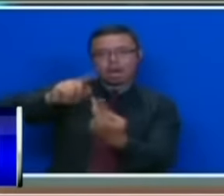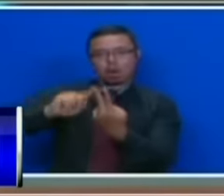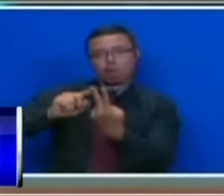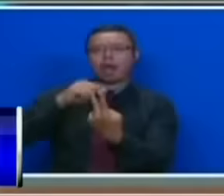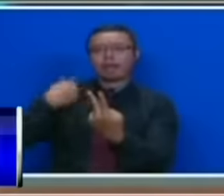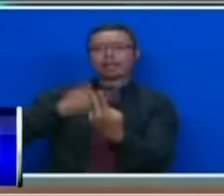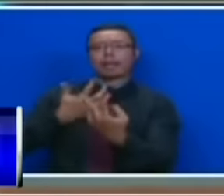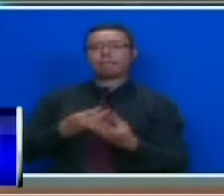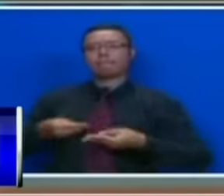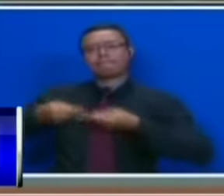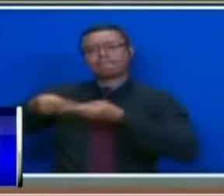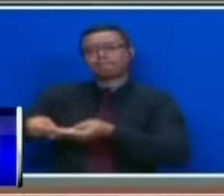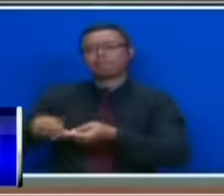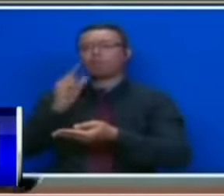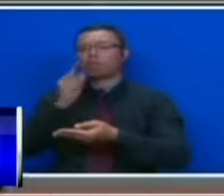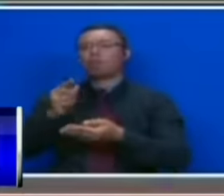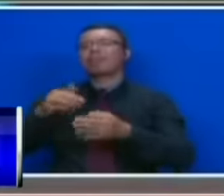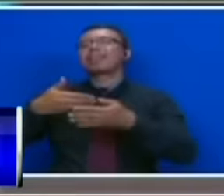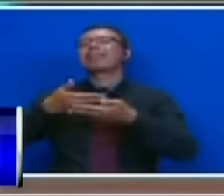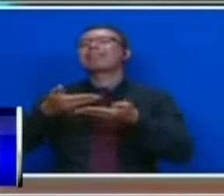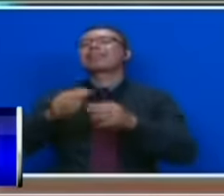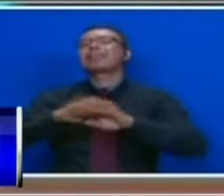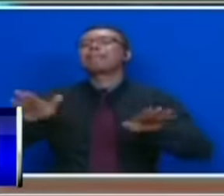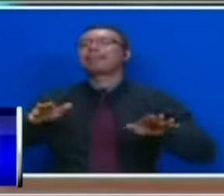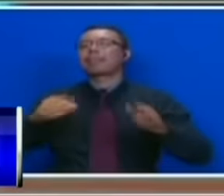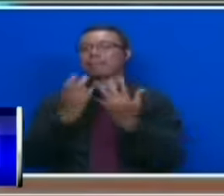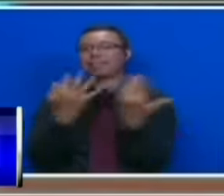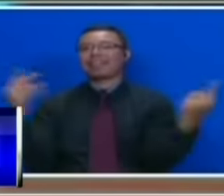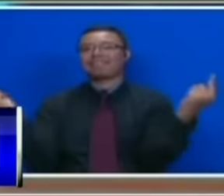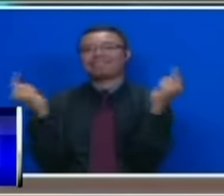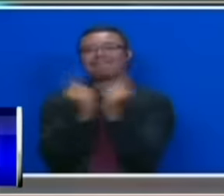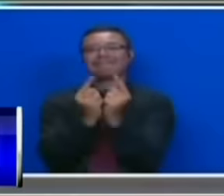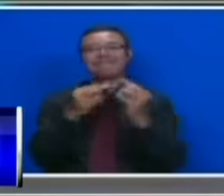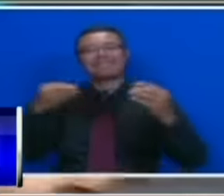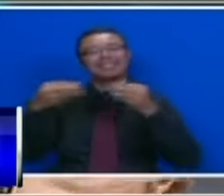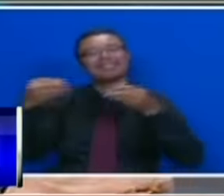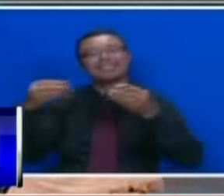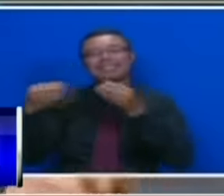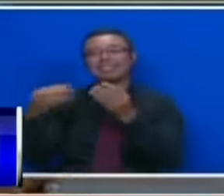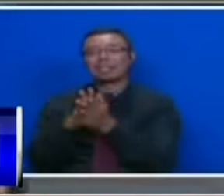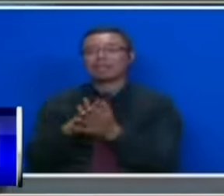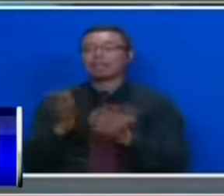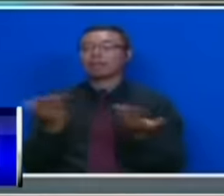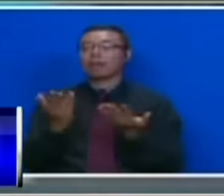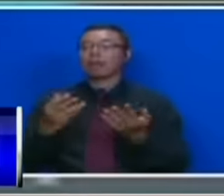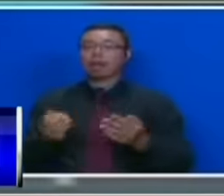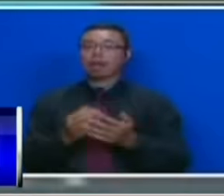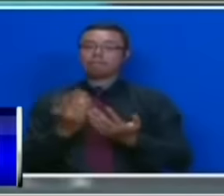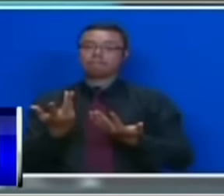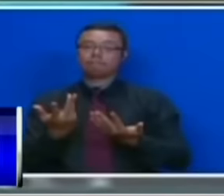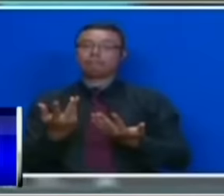juga kami ingin menghadirkan itu sebagai tempat interaksi warga yang humanis, di mana masyarakat, anak-anak